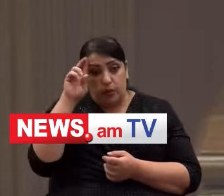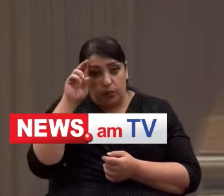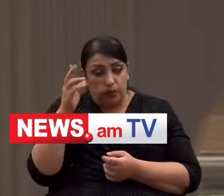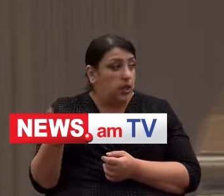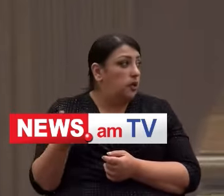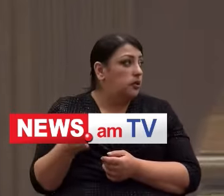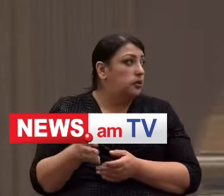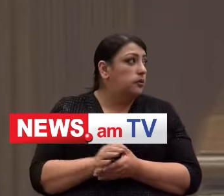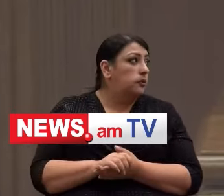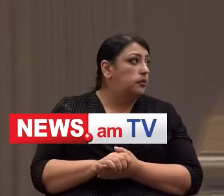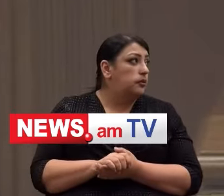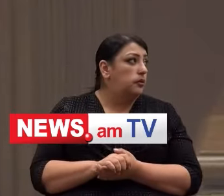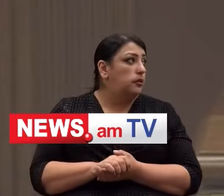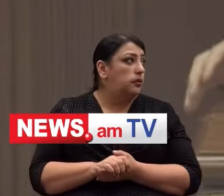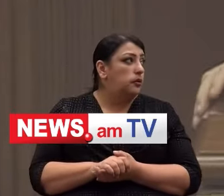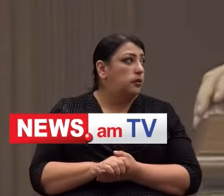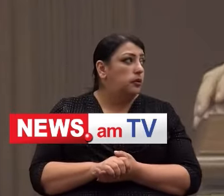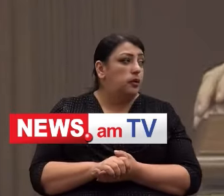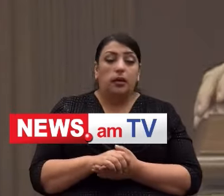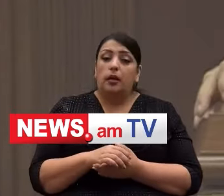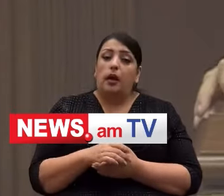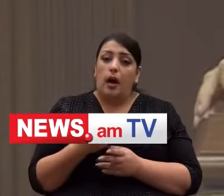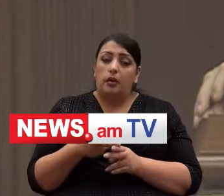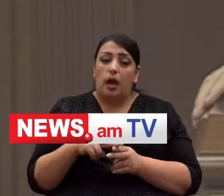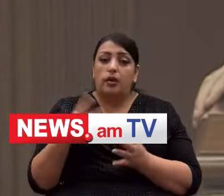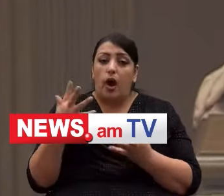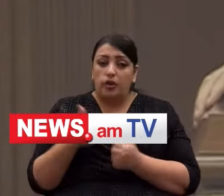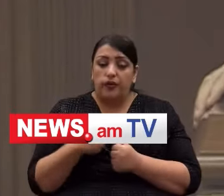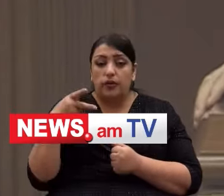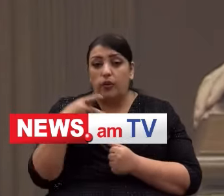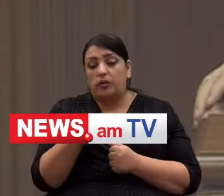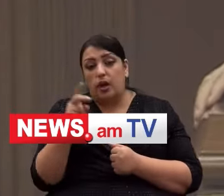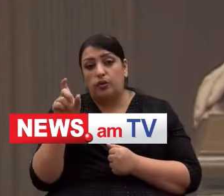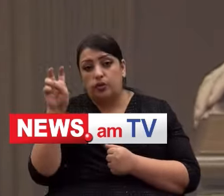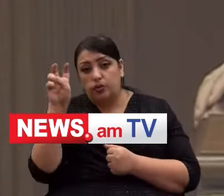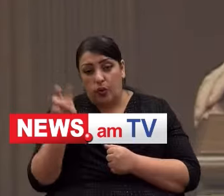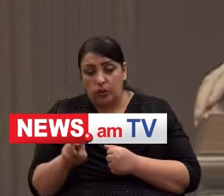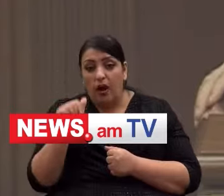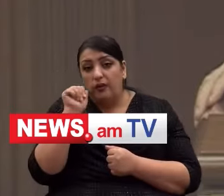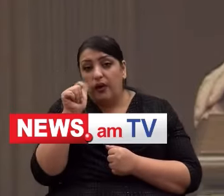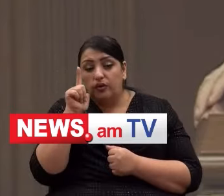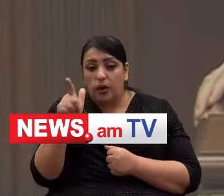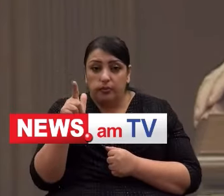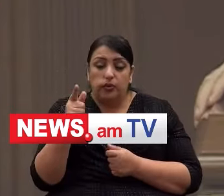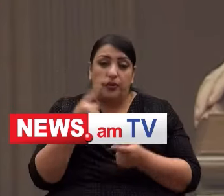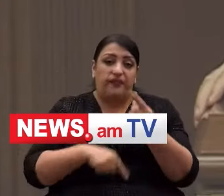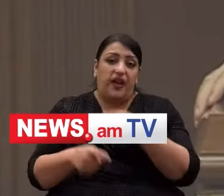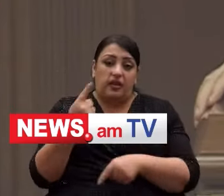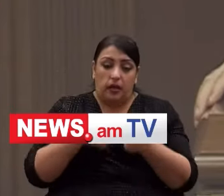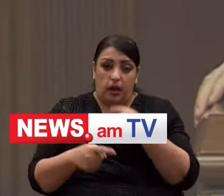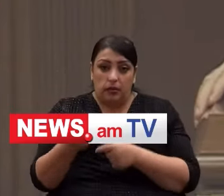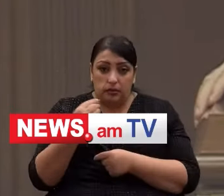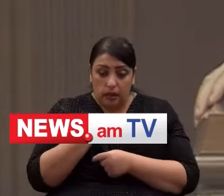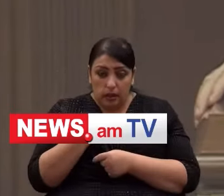վճարել, որ ի պահ այսպես կոչված, հաշվի առնելով այդ 2000 դոլարը իրանք վաղը չէ միսօրը հետ են ստանում, այդ